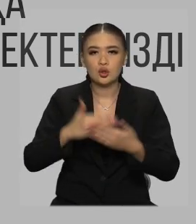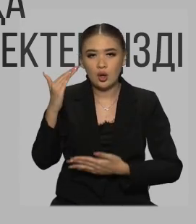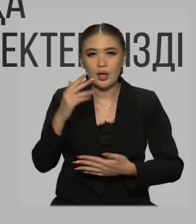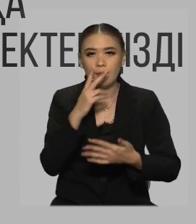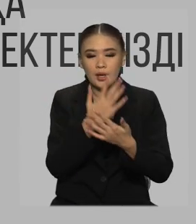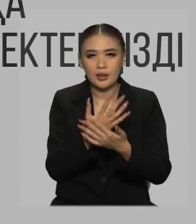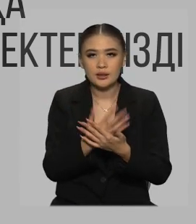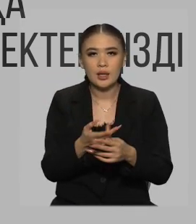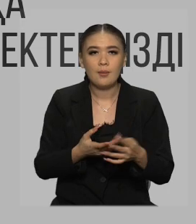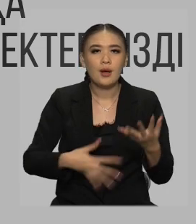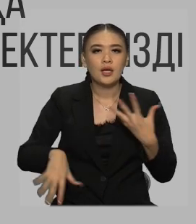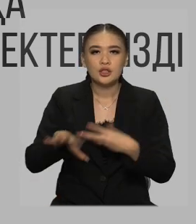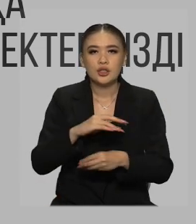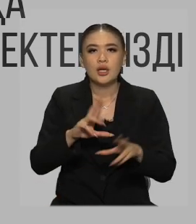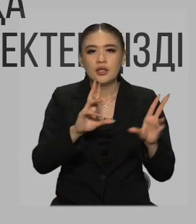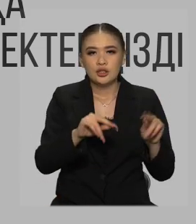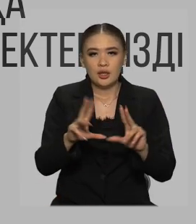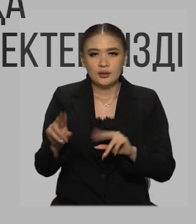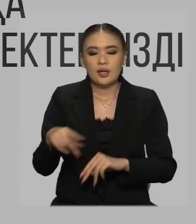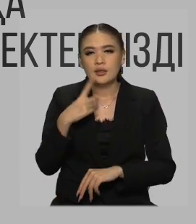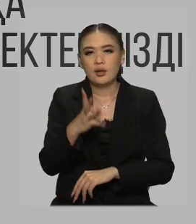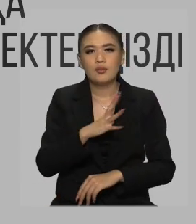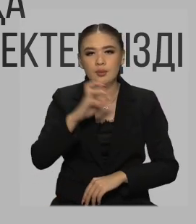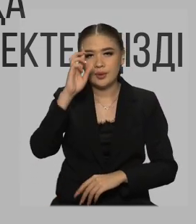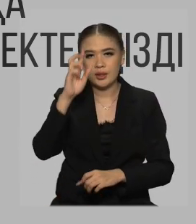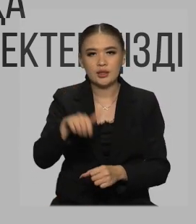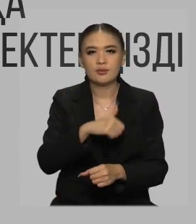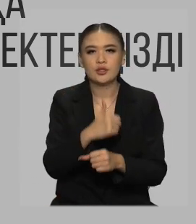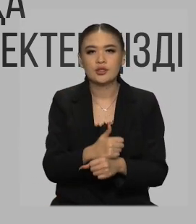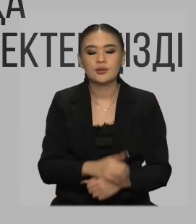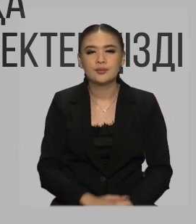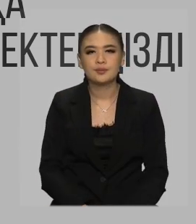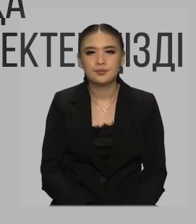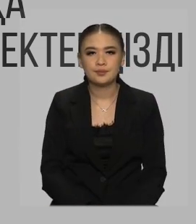бағалайды. Баршаңызға бақ береке тілеймін, деп жазды мемлекет басшысы.